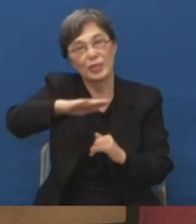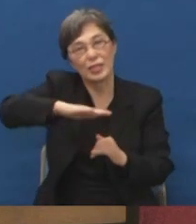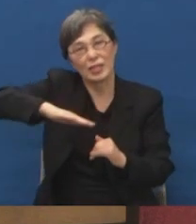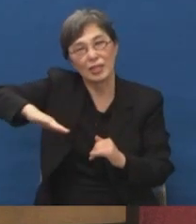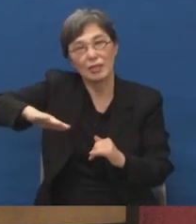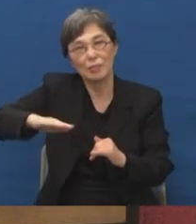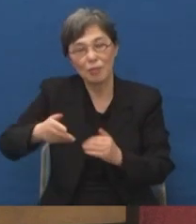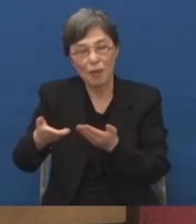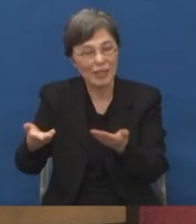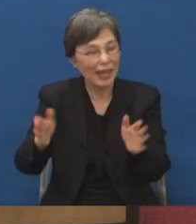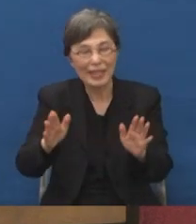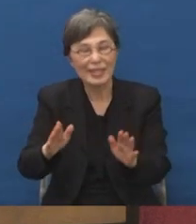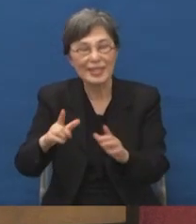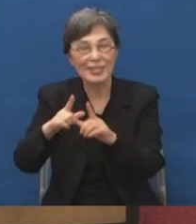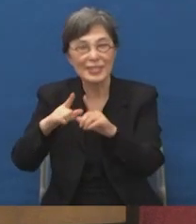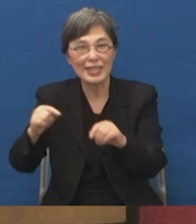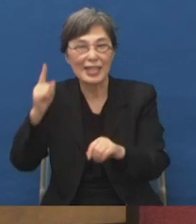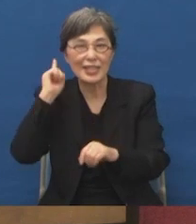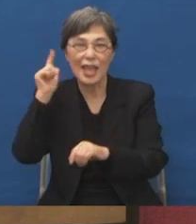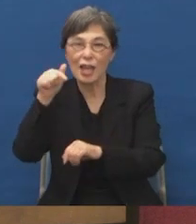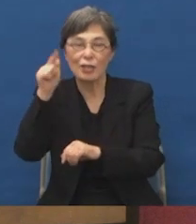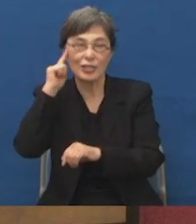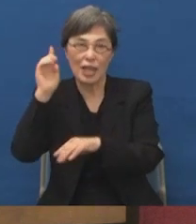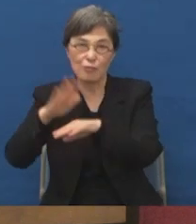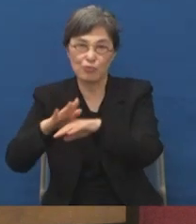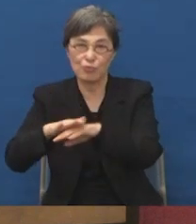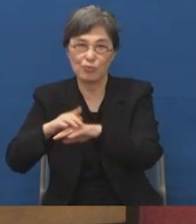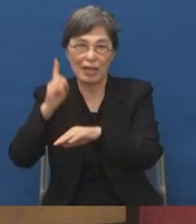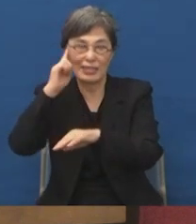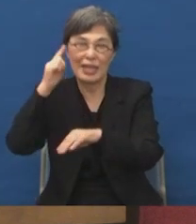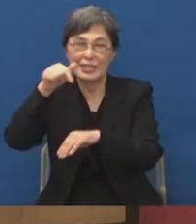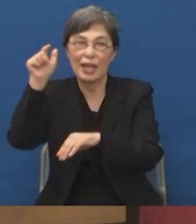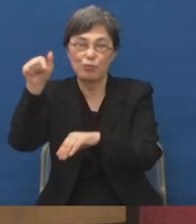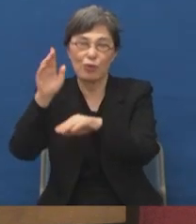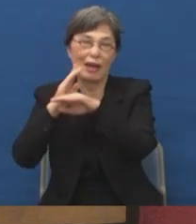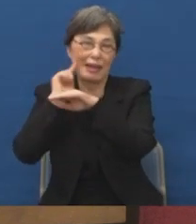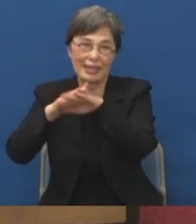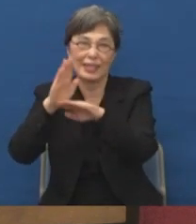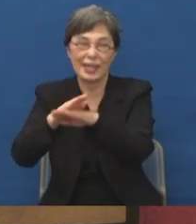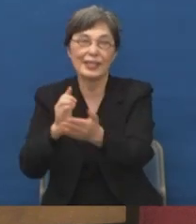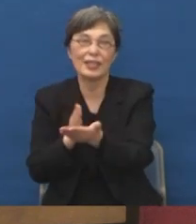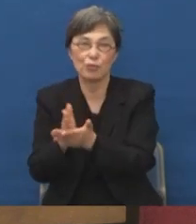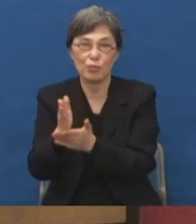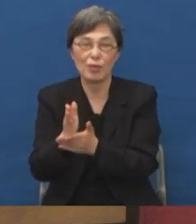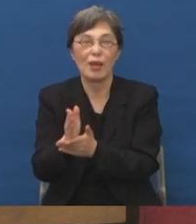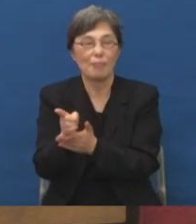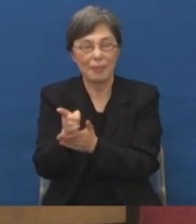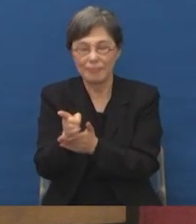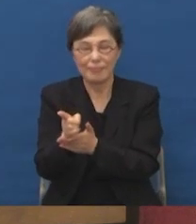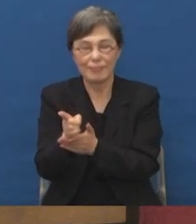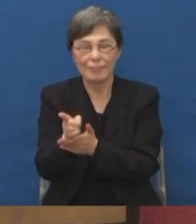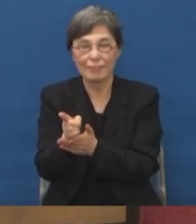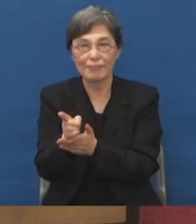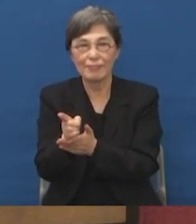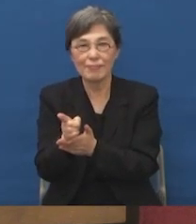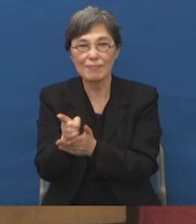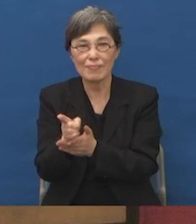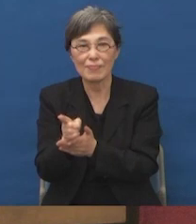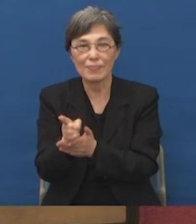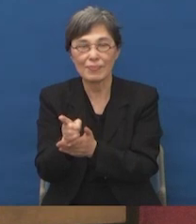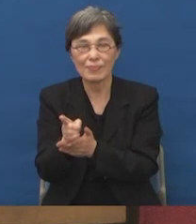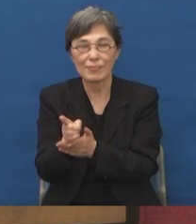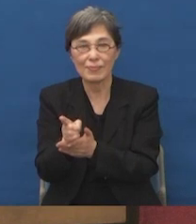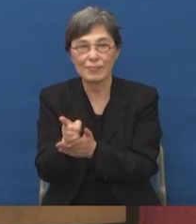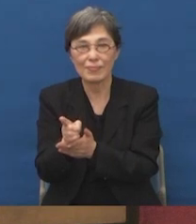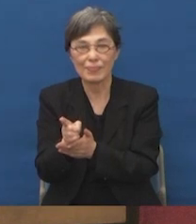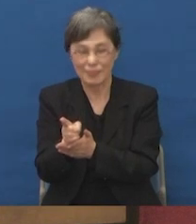ず、政府与党の密室で進めることにほかならず、なんと何ら判断ら歯